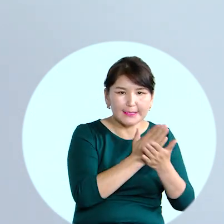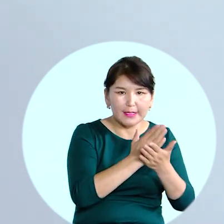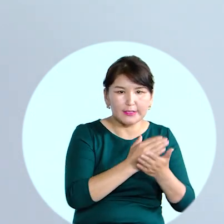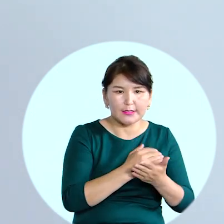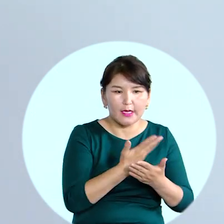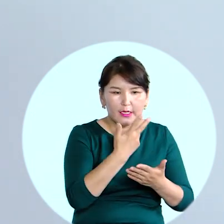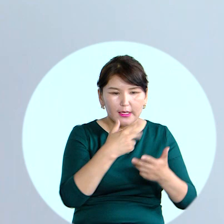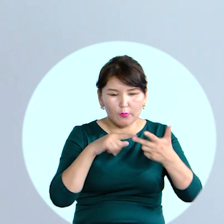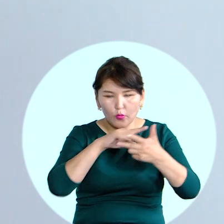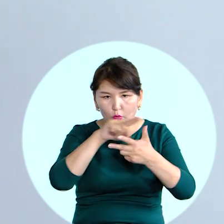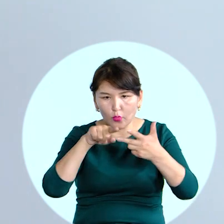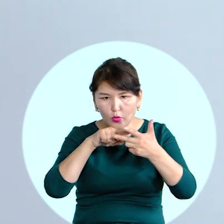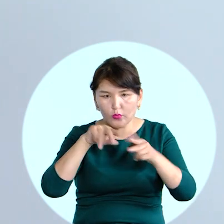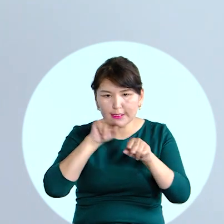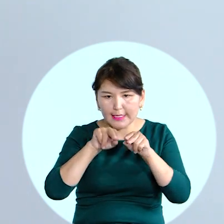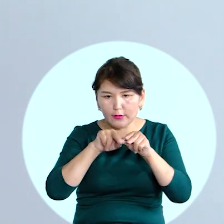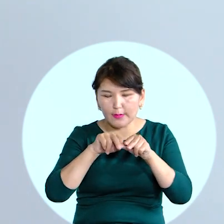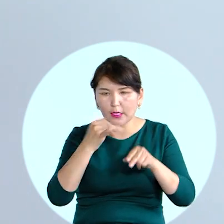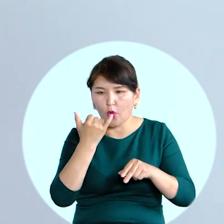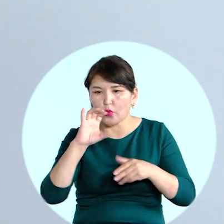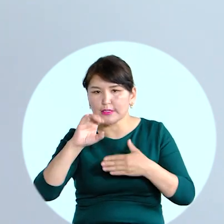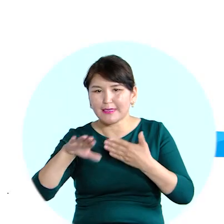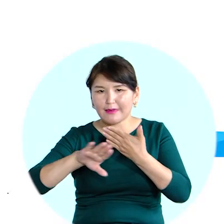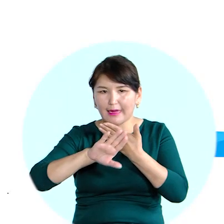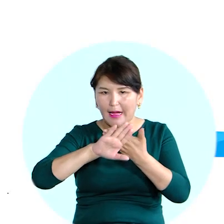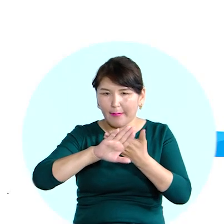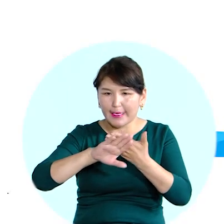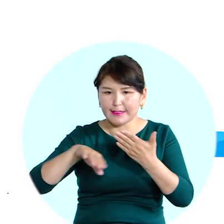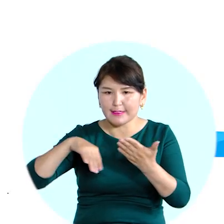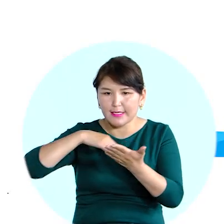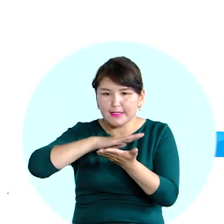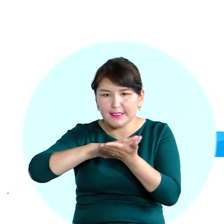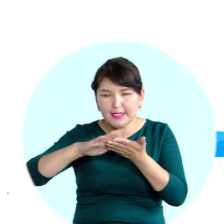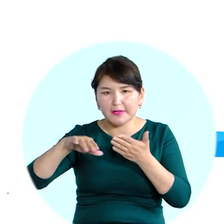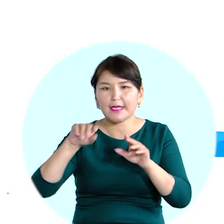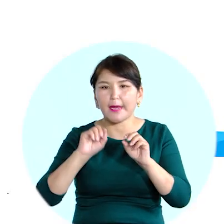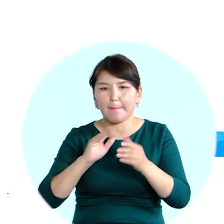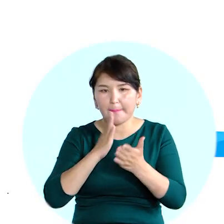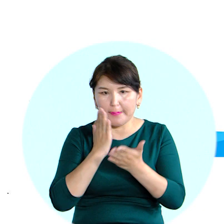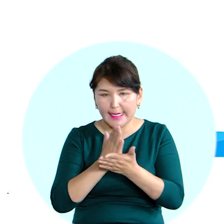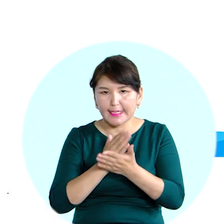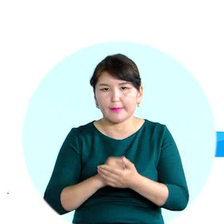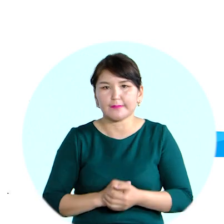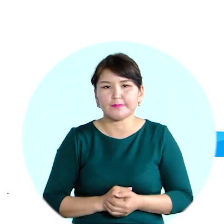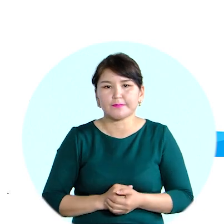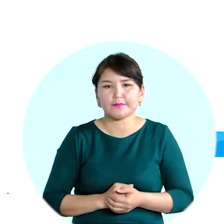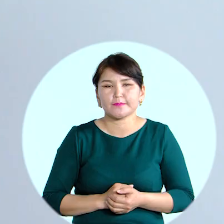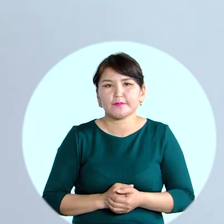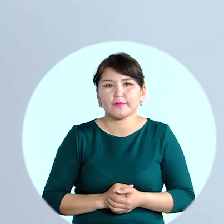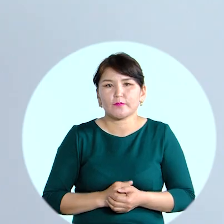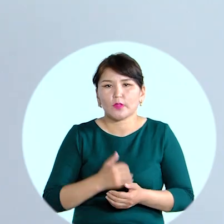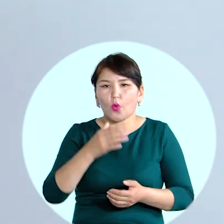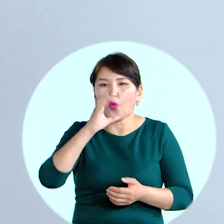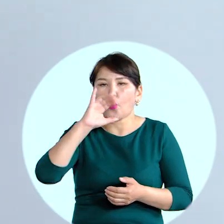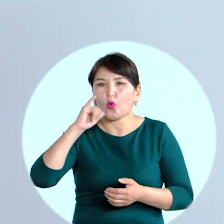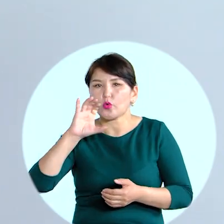хөөсрөө нөөрэө тэгвэл бид нар бохирдохоос сэргийлсэн эрүүл ахуйн болон энгийн хамгаалтын үсүүдээр зайшгүй хамгаалагдсан байх хэрэгтэй.